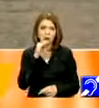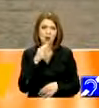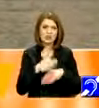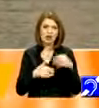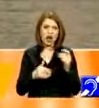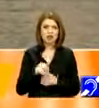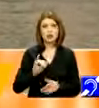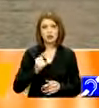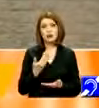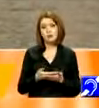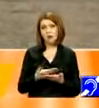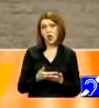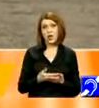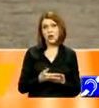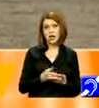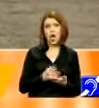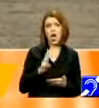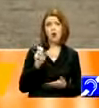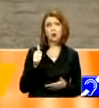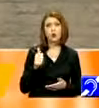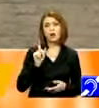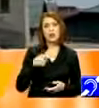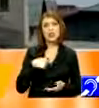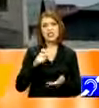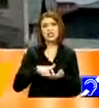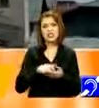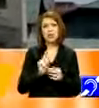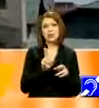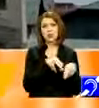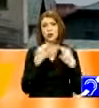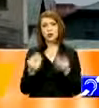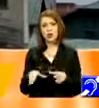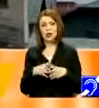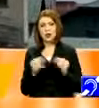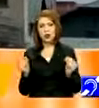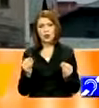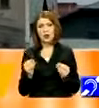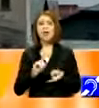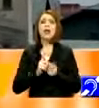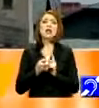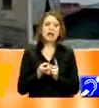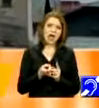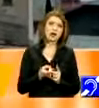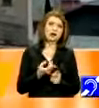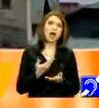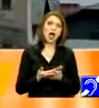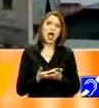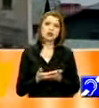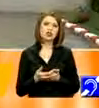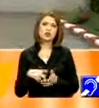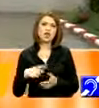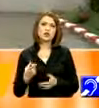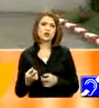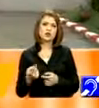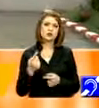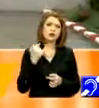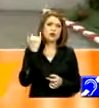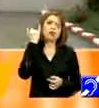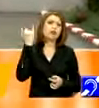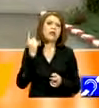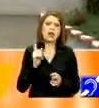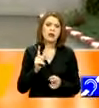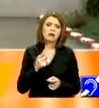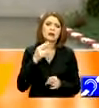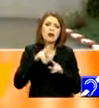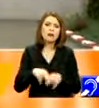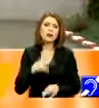și tocmai de aceea s-ar cere neextrădarea Elenei Udrea, însă evident în acest moment sunt speculații și rămâne de